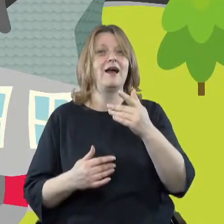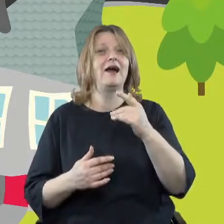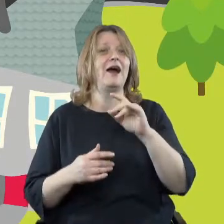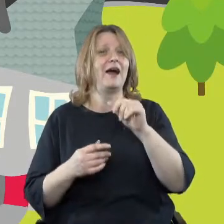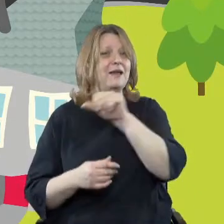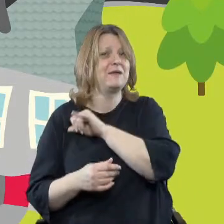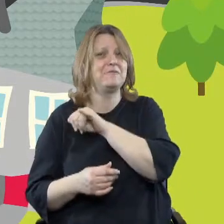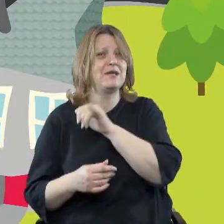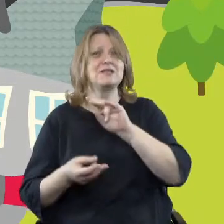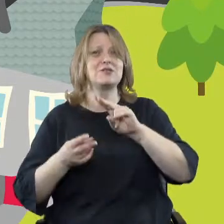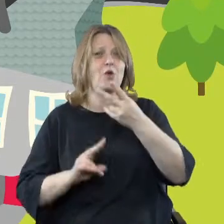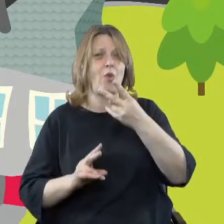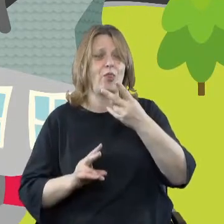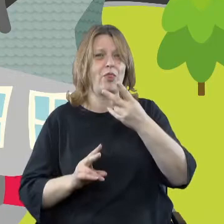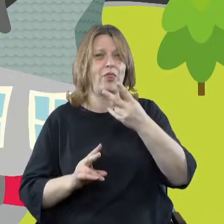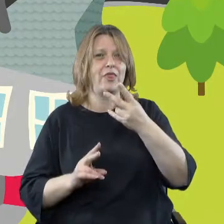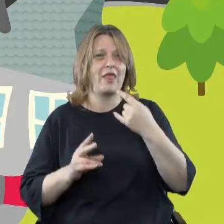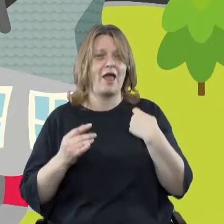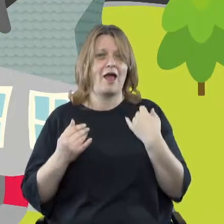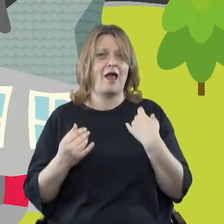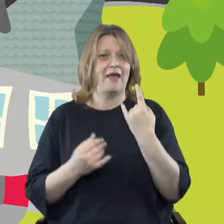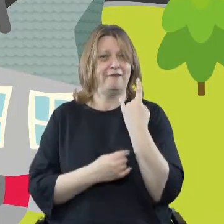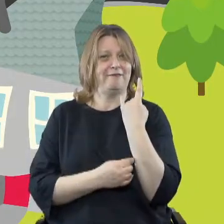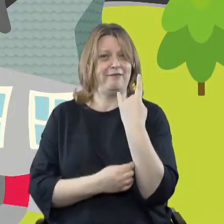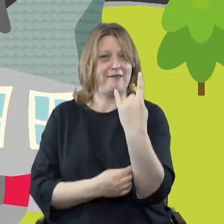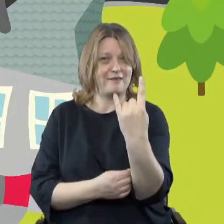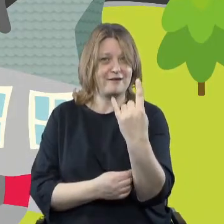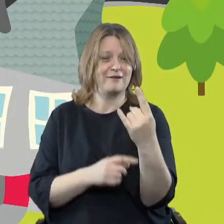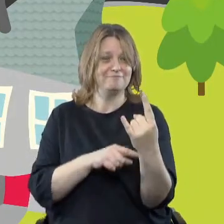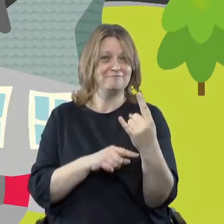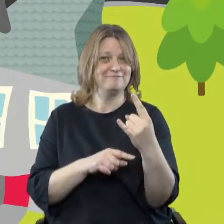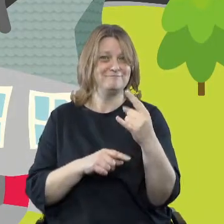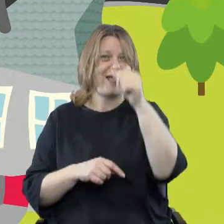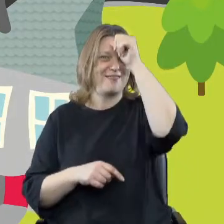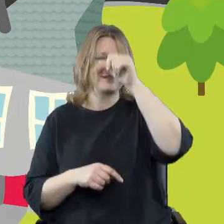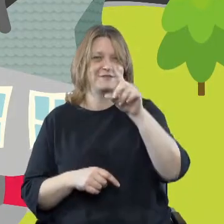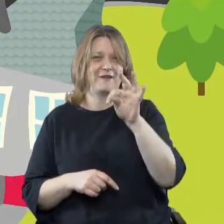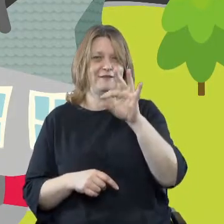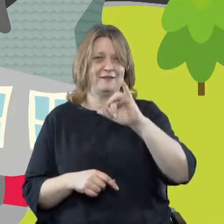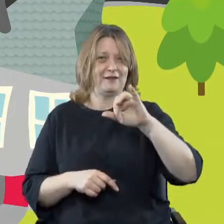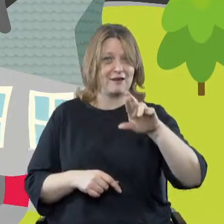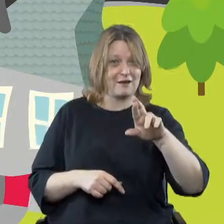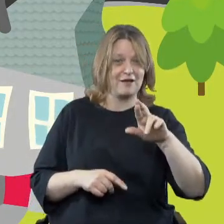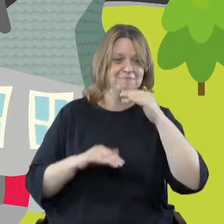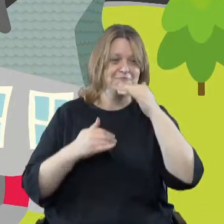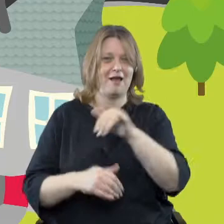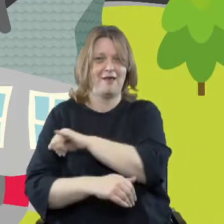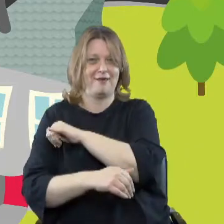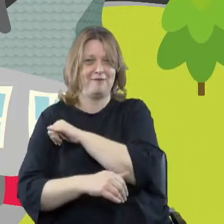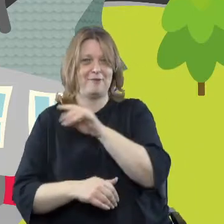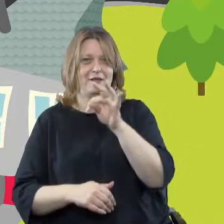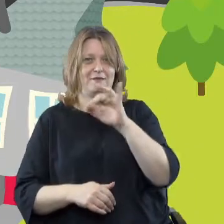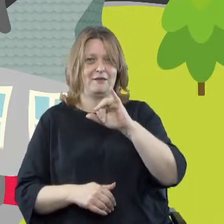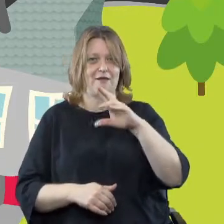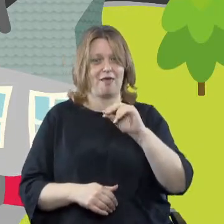nazywanych tirami nadaliśmy mu imię Tirek i w tym momencie Tirek chciałby was zaprosić na odcinek swoich przygód. Obejrzymy